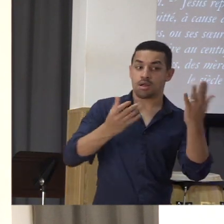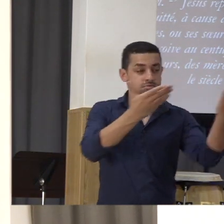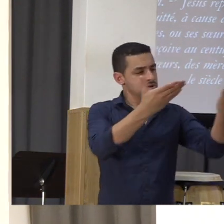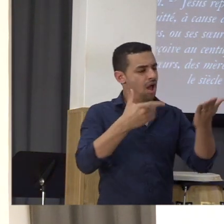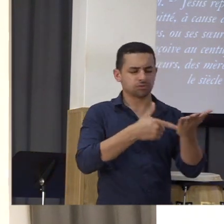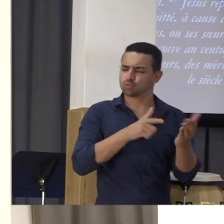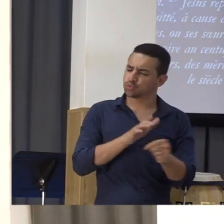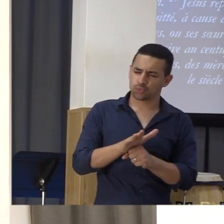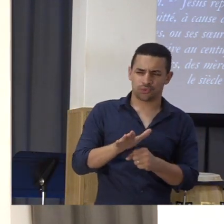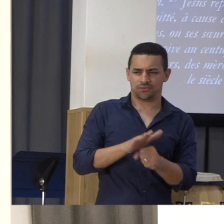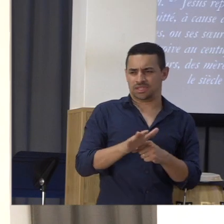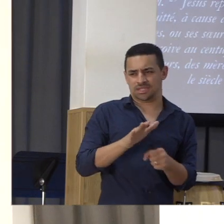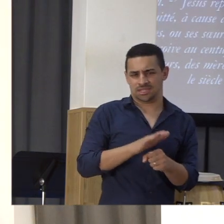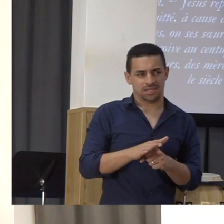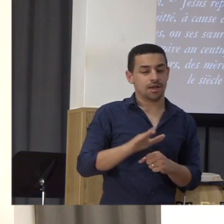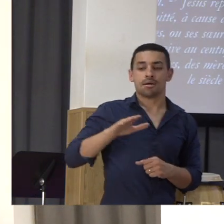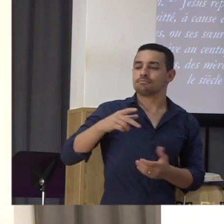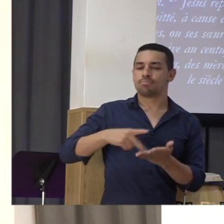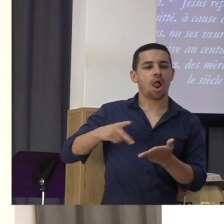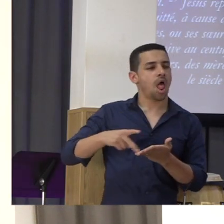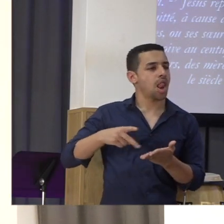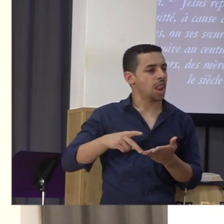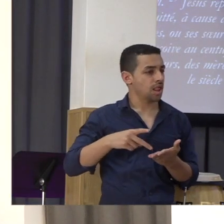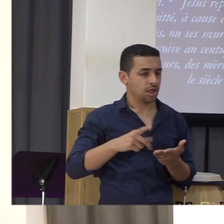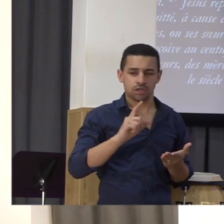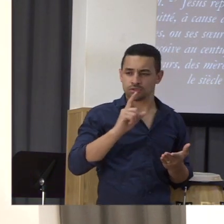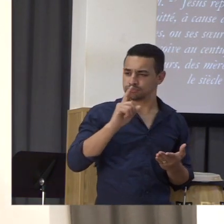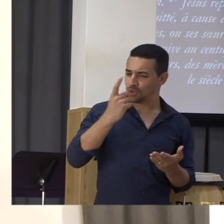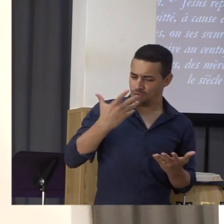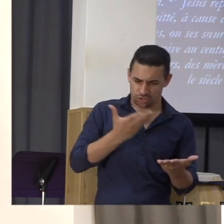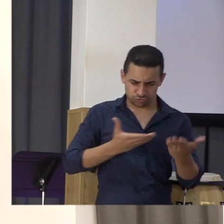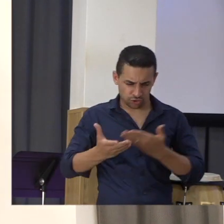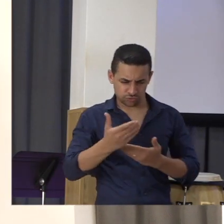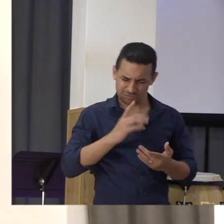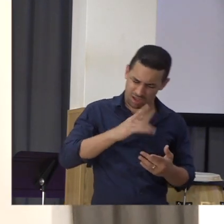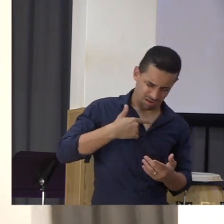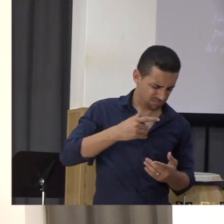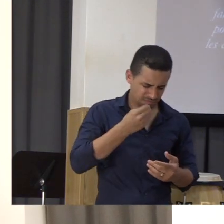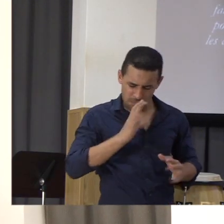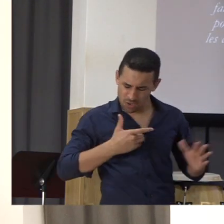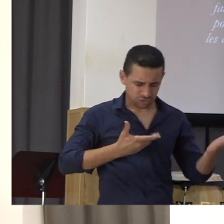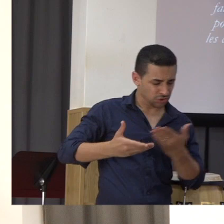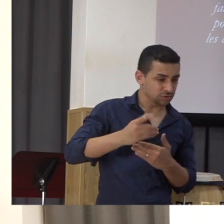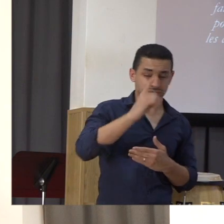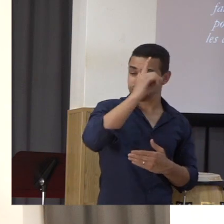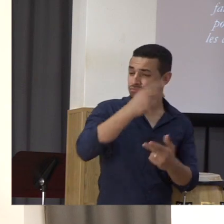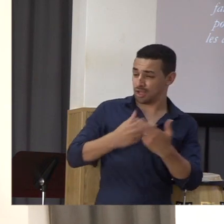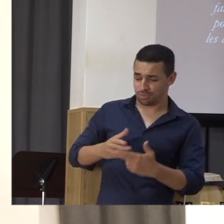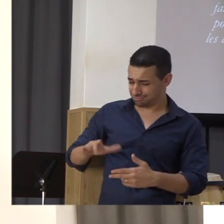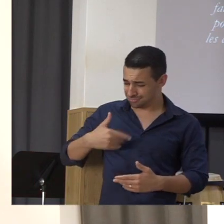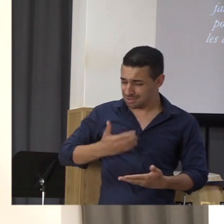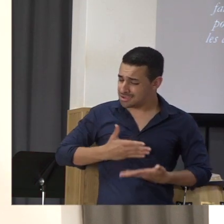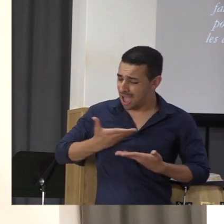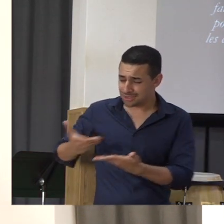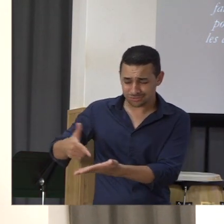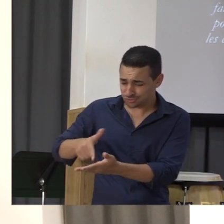est suffisante. Un jour, l'apôtre Paul voulait que Dieu change tout et Dieu lui dit, ma grâce te suffit. La